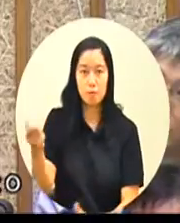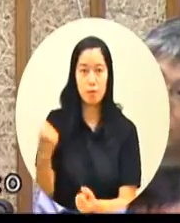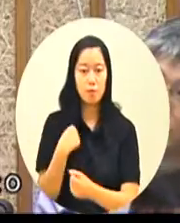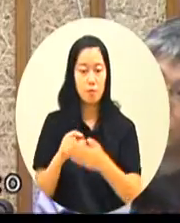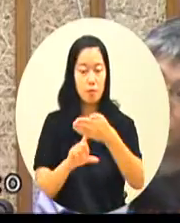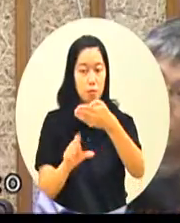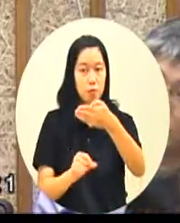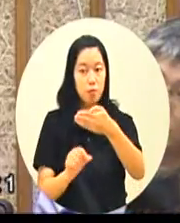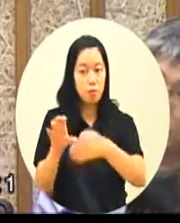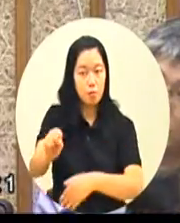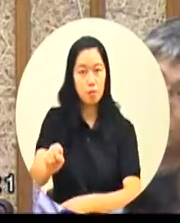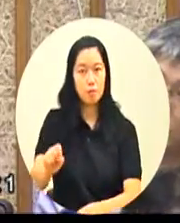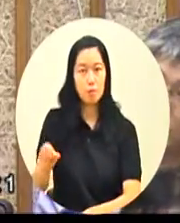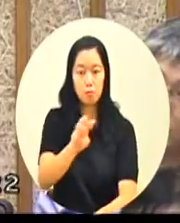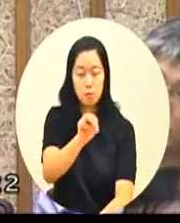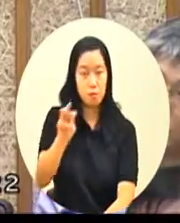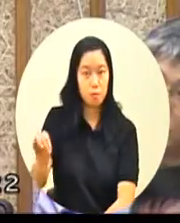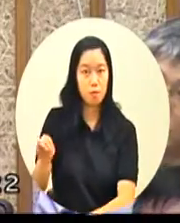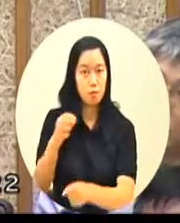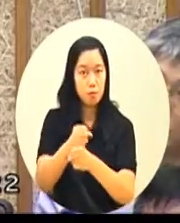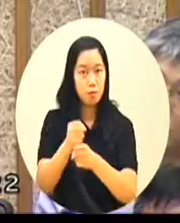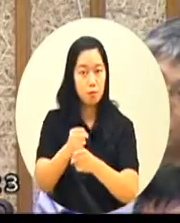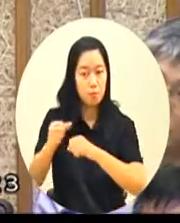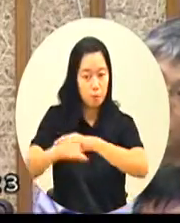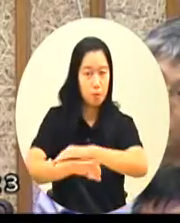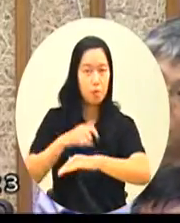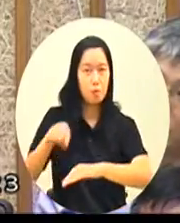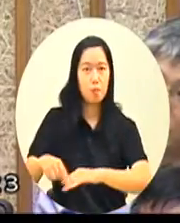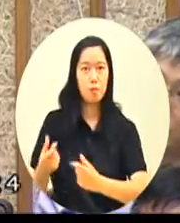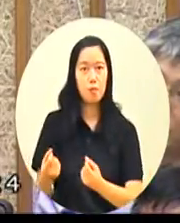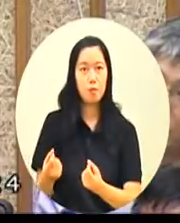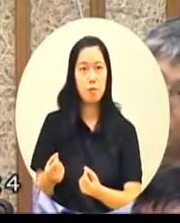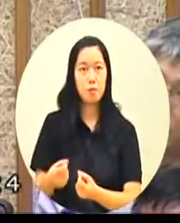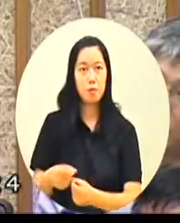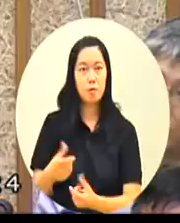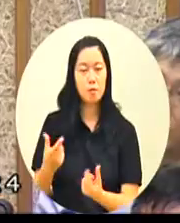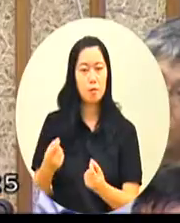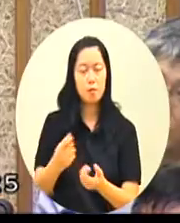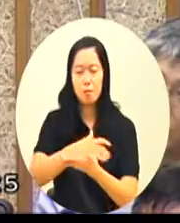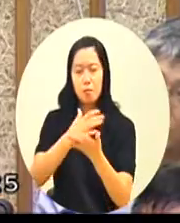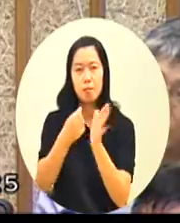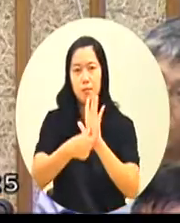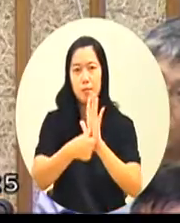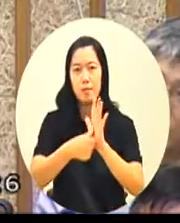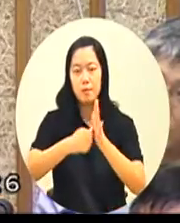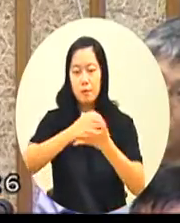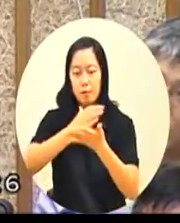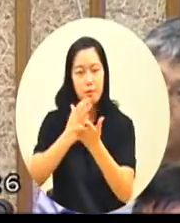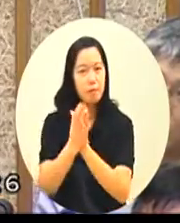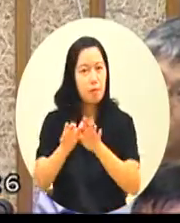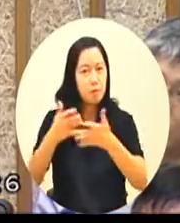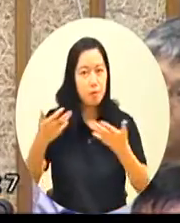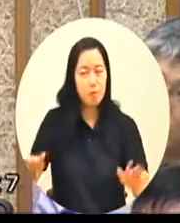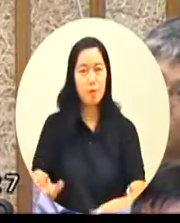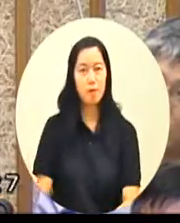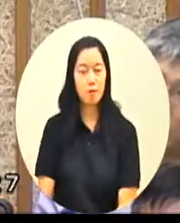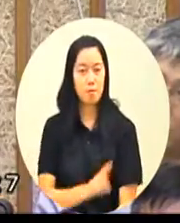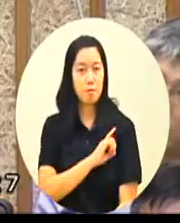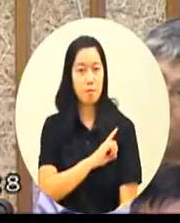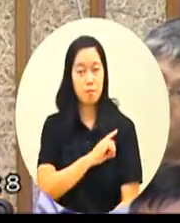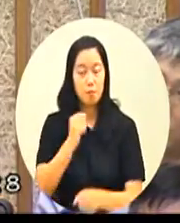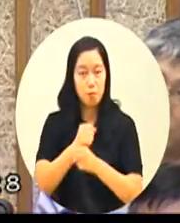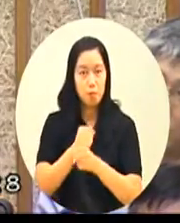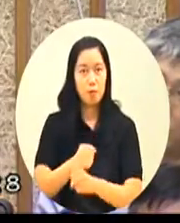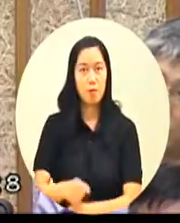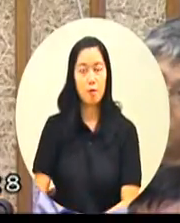份抓到的很多是 MM 自创品牌进来的，还有风，还有 Asahi 的很多品牌，那个自创品牌就是说它是以少